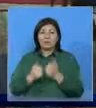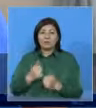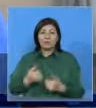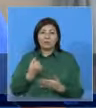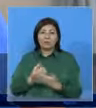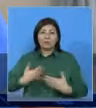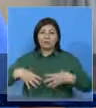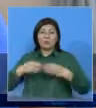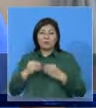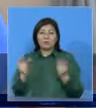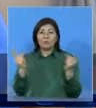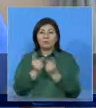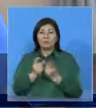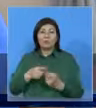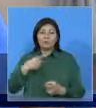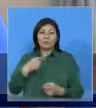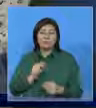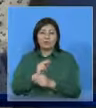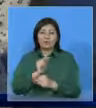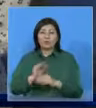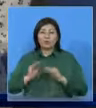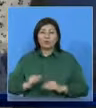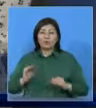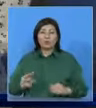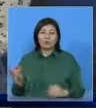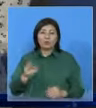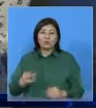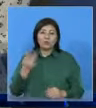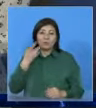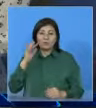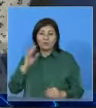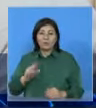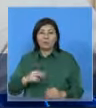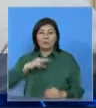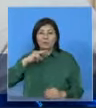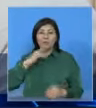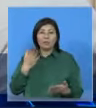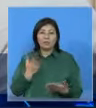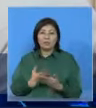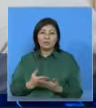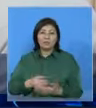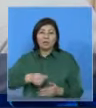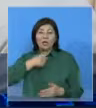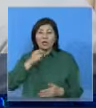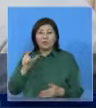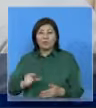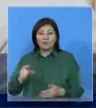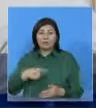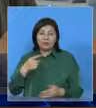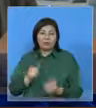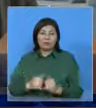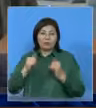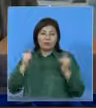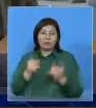Бассе». В ходе встречи шла речь о том, что воспитанию детей нужно уделять постоянное внимание. По мнению старшего поколения, чтобы не